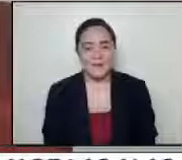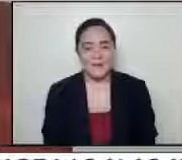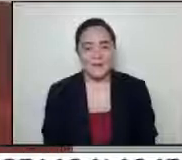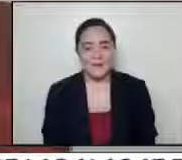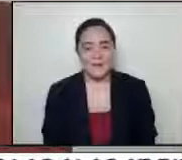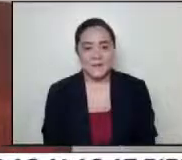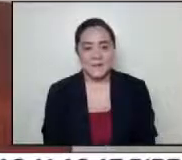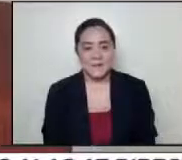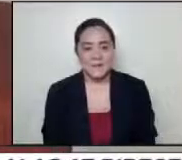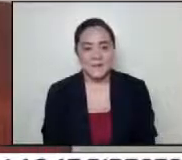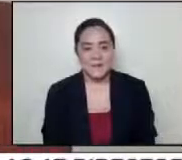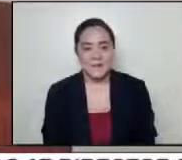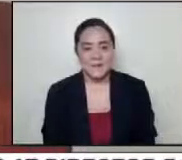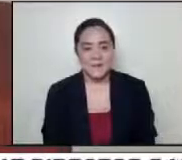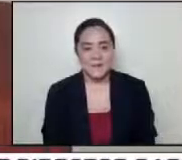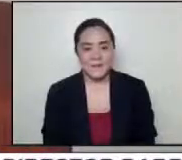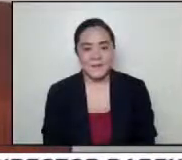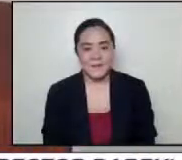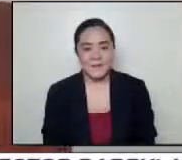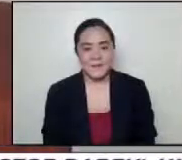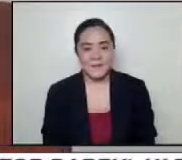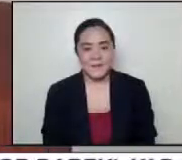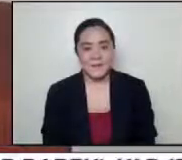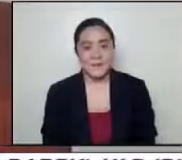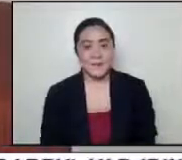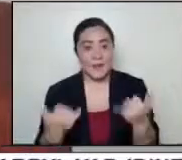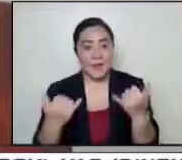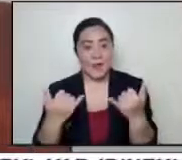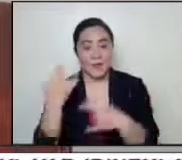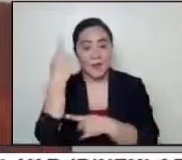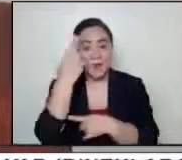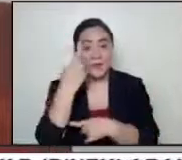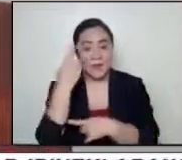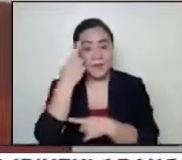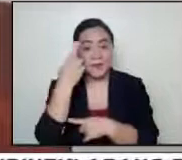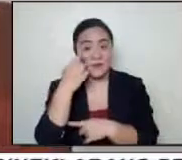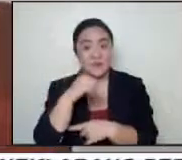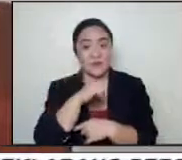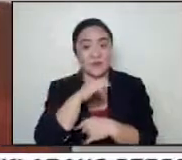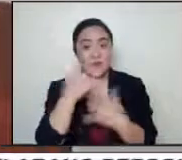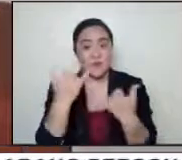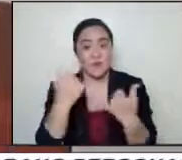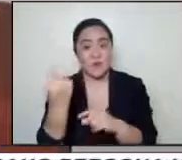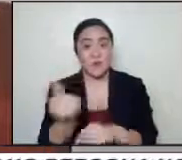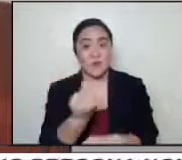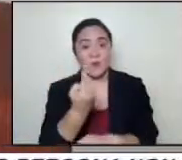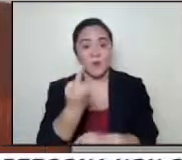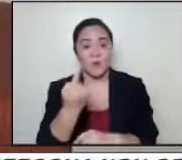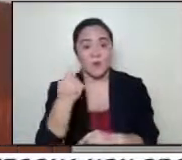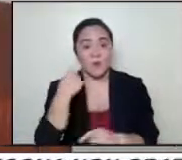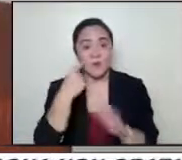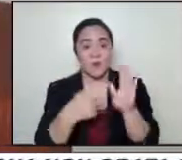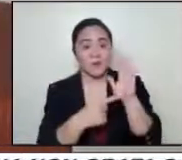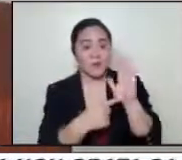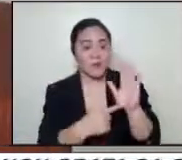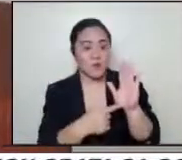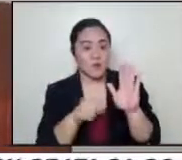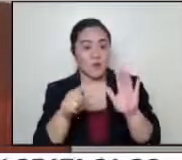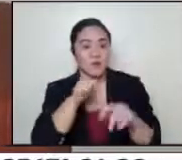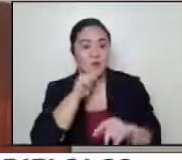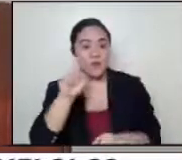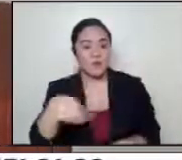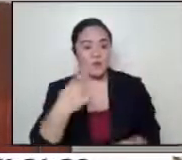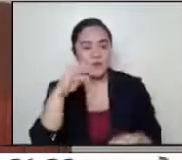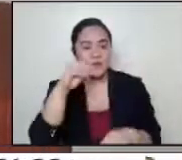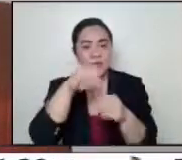Ito naman bakla man sa hindi ito rason upang hindi maging isang ama. Pinatunayan ni Tatay Rafael Sison na wala sa sexualidad ang pagiging